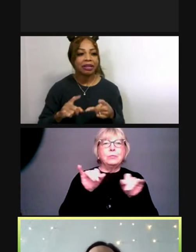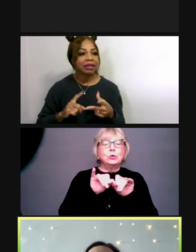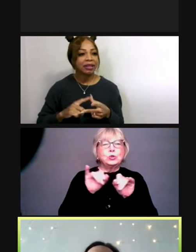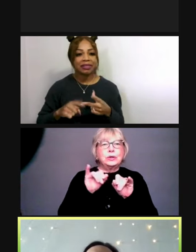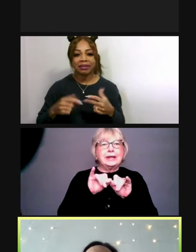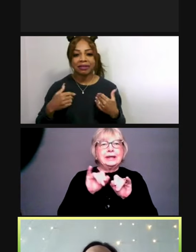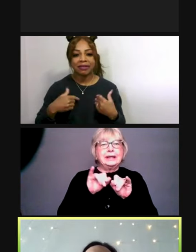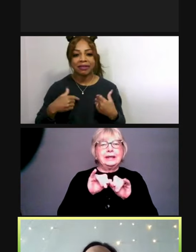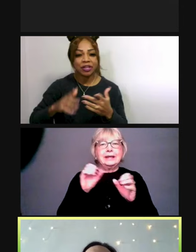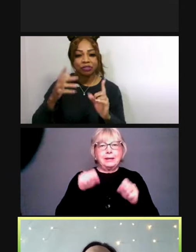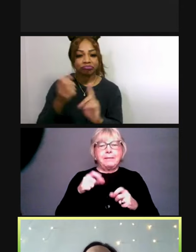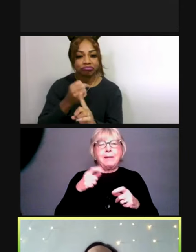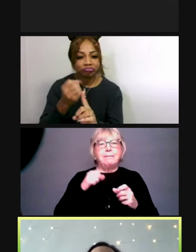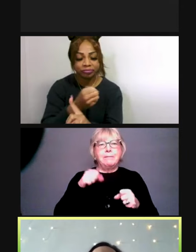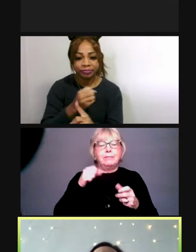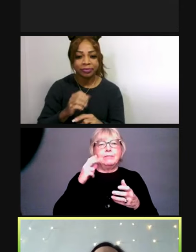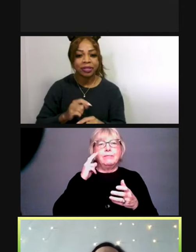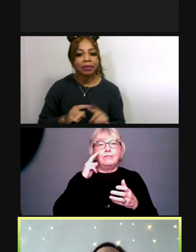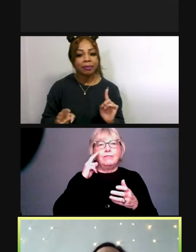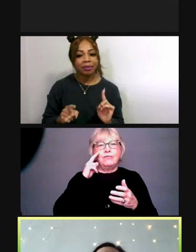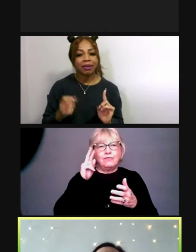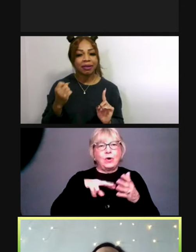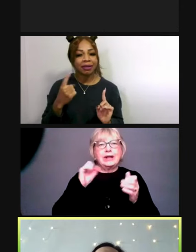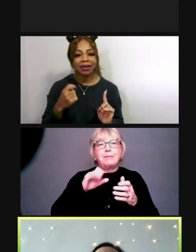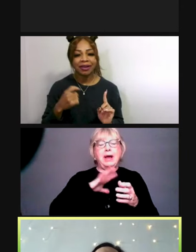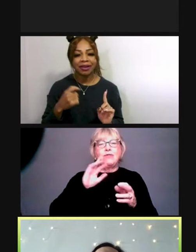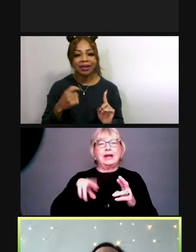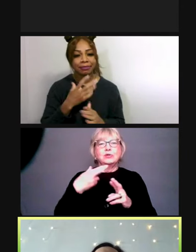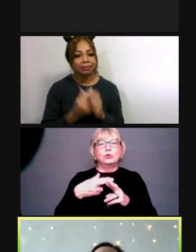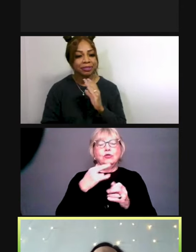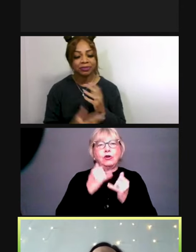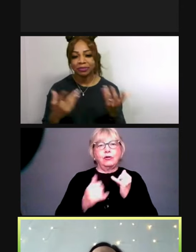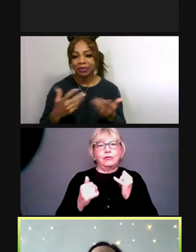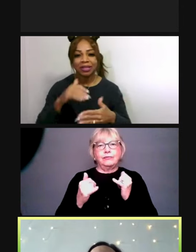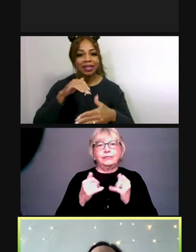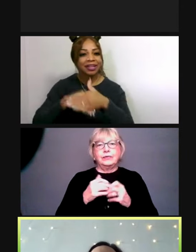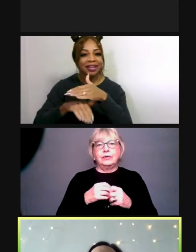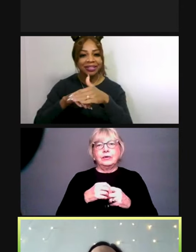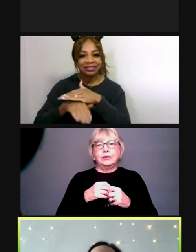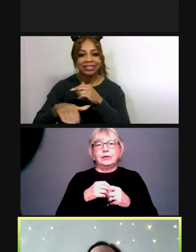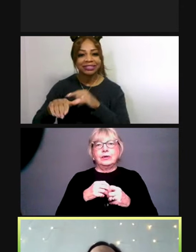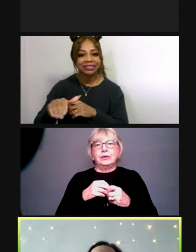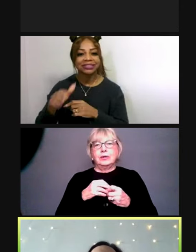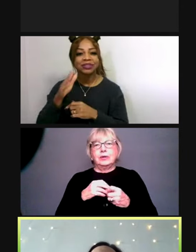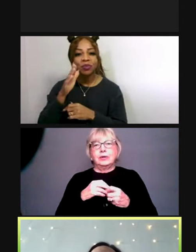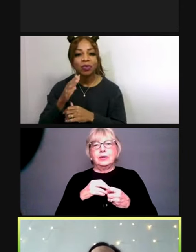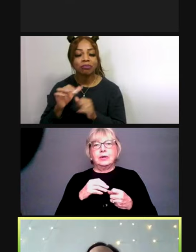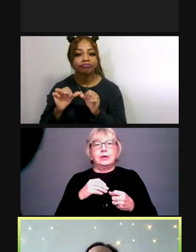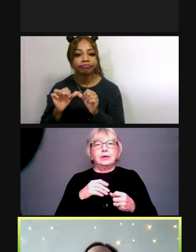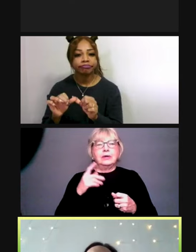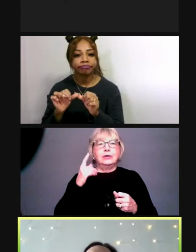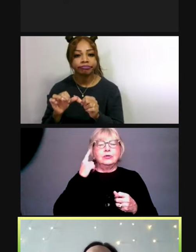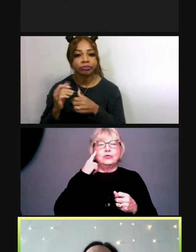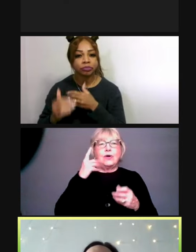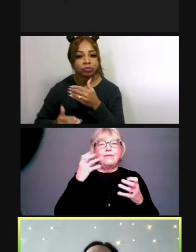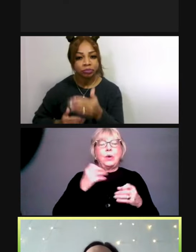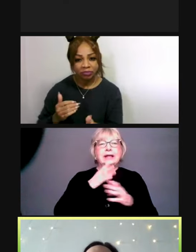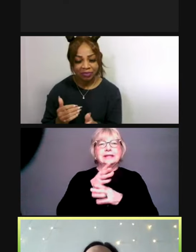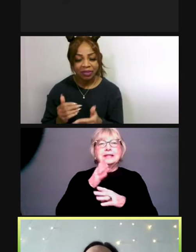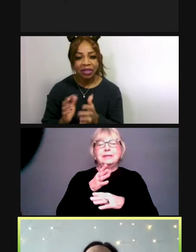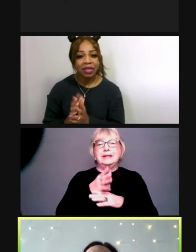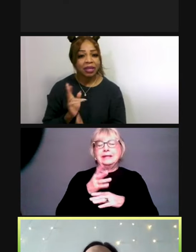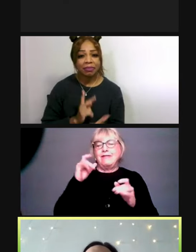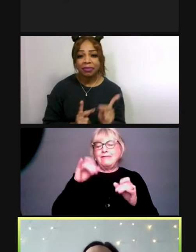normalisable et qui est un résultat fini. Elle laisse de côté l'idée que l'accessibilité soit un processus continu,